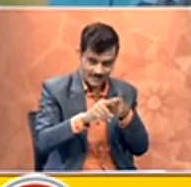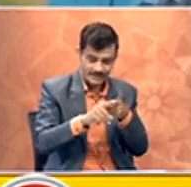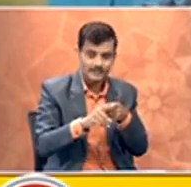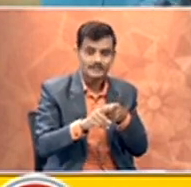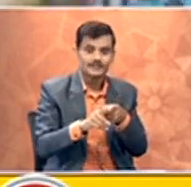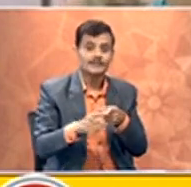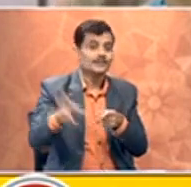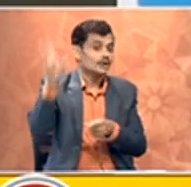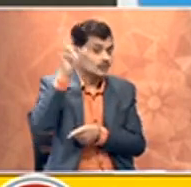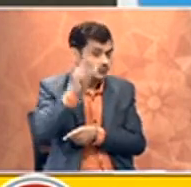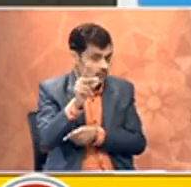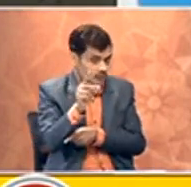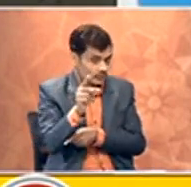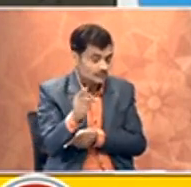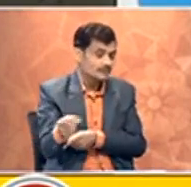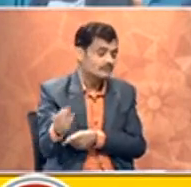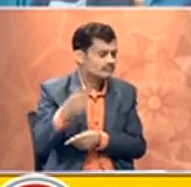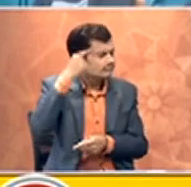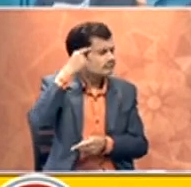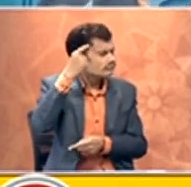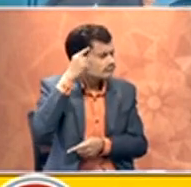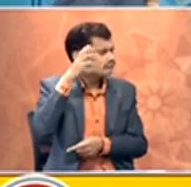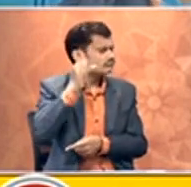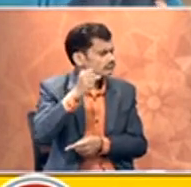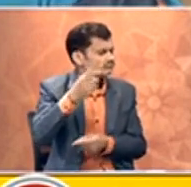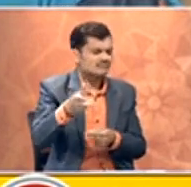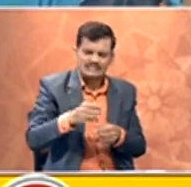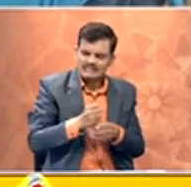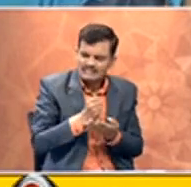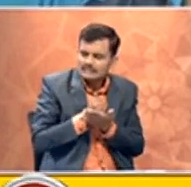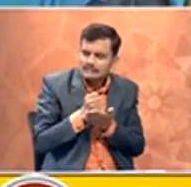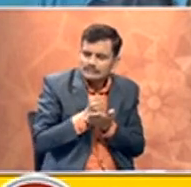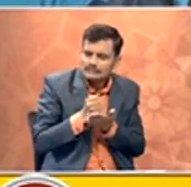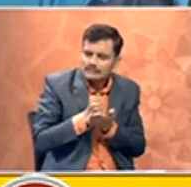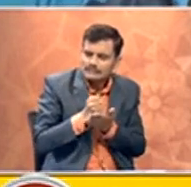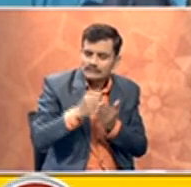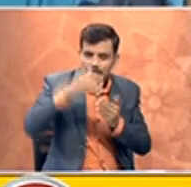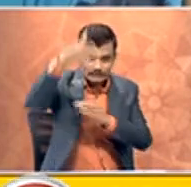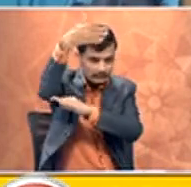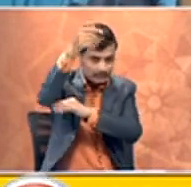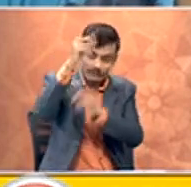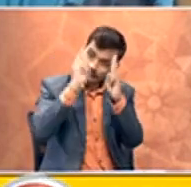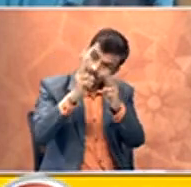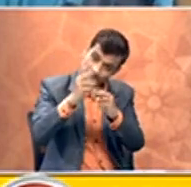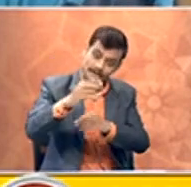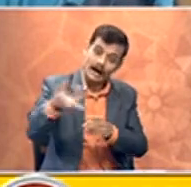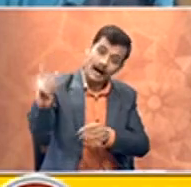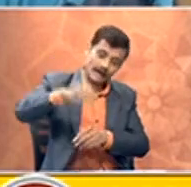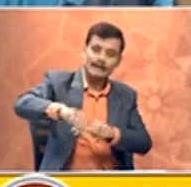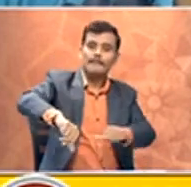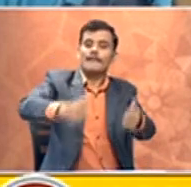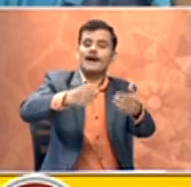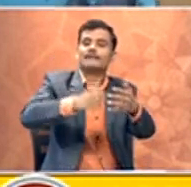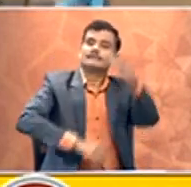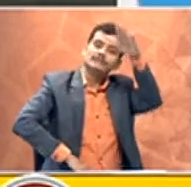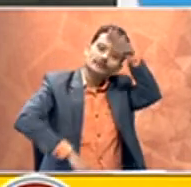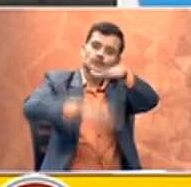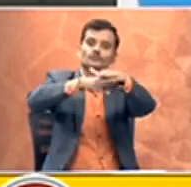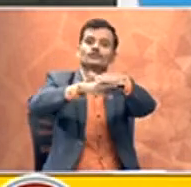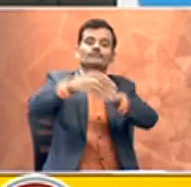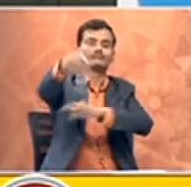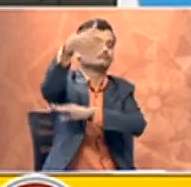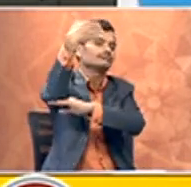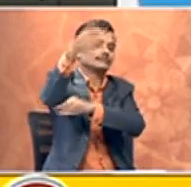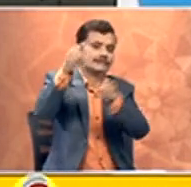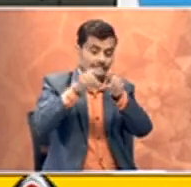था, पर दूसरी बार यही था दिमाग में कि अब कुछ हो जाए, ये इसको नीचे नहीं जाने देना है, इसको हर हाल में सबसे ऊंचा लहरा के ही आना